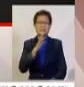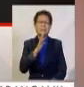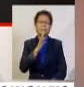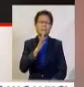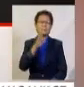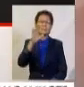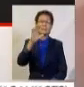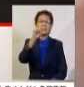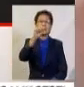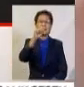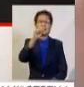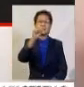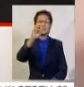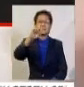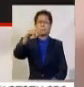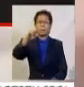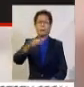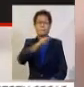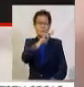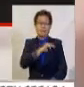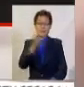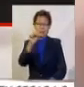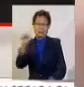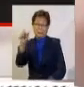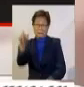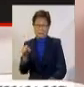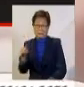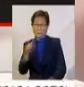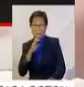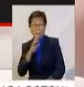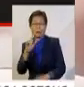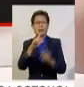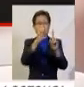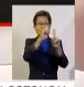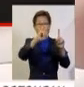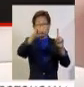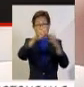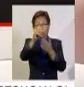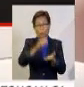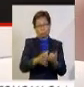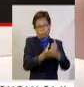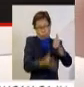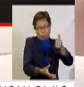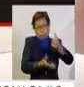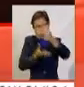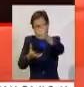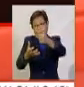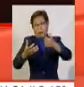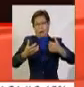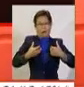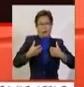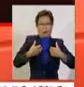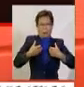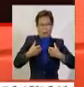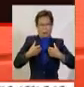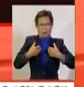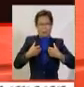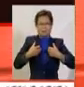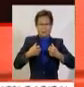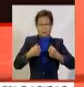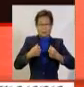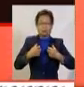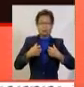Bercakap di Sepang, Menterinya Syed Saddiq Syed Abdul Rahman berkata selain daripada RM100 juta yang diputuhkan untuk persiapan atlet ke Sukan Olimpik